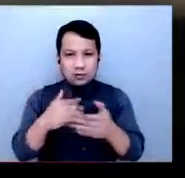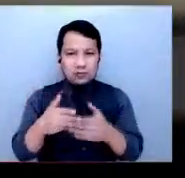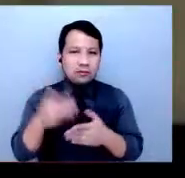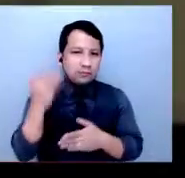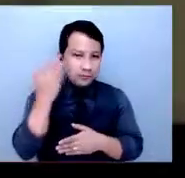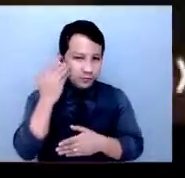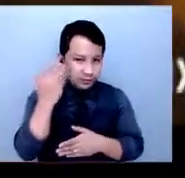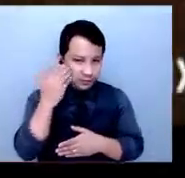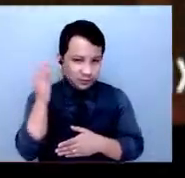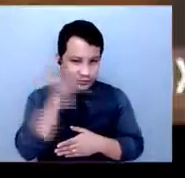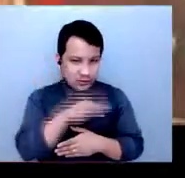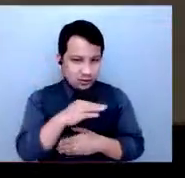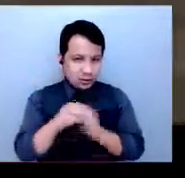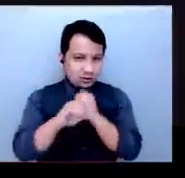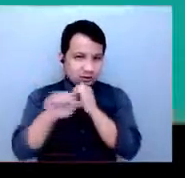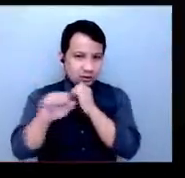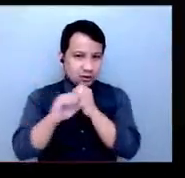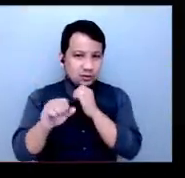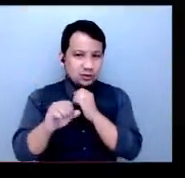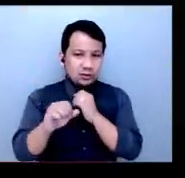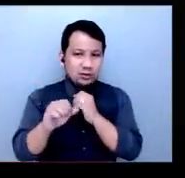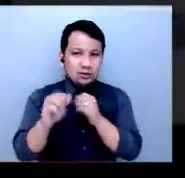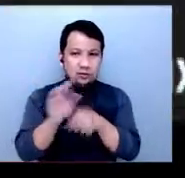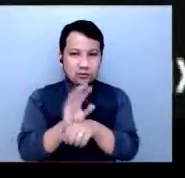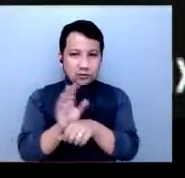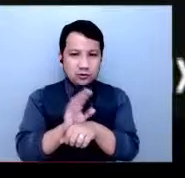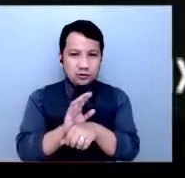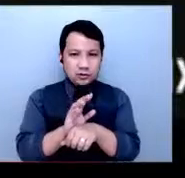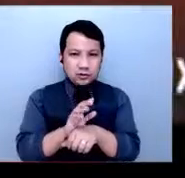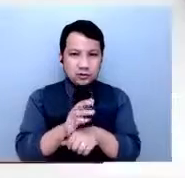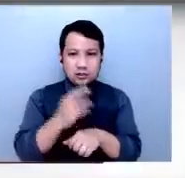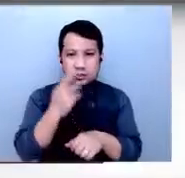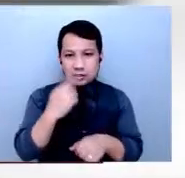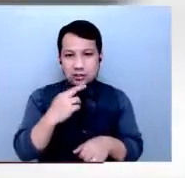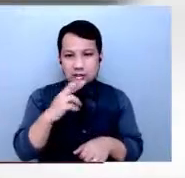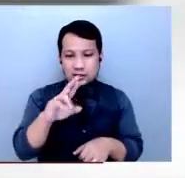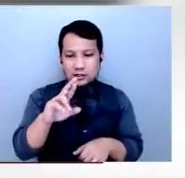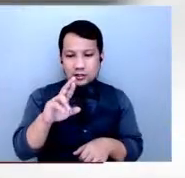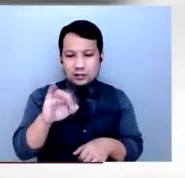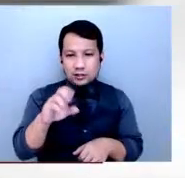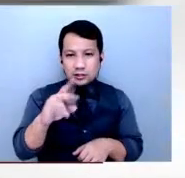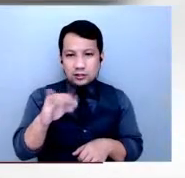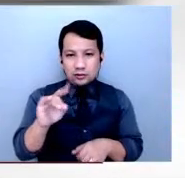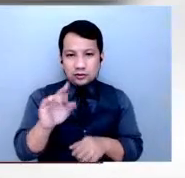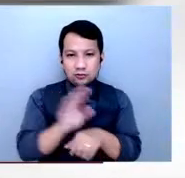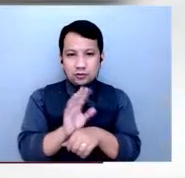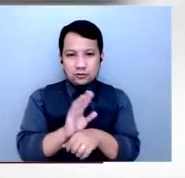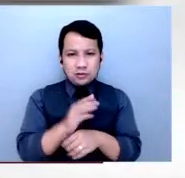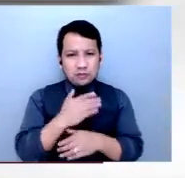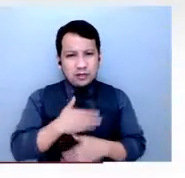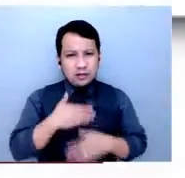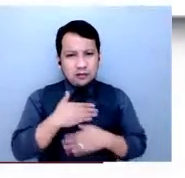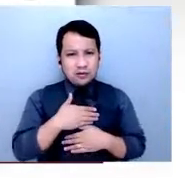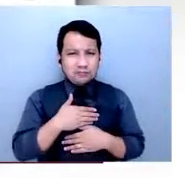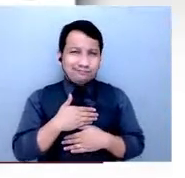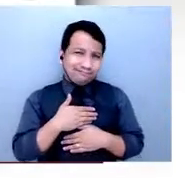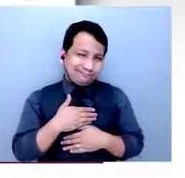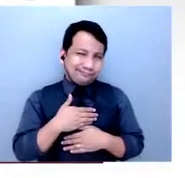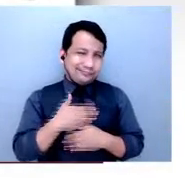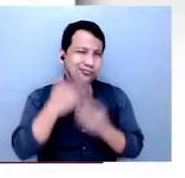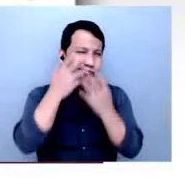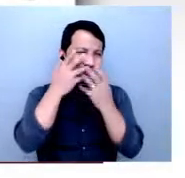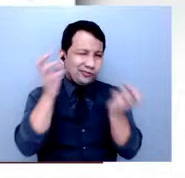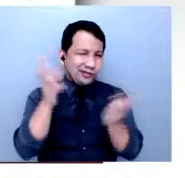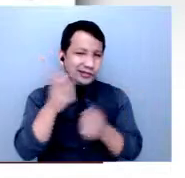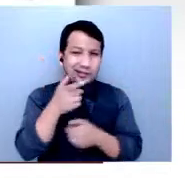para sa promotion ng Netflix film na Red Notice. Kaya naman, bagamat may mga natuwa, meron pa rin mga nainis